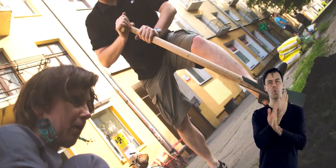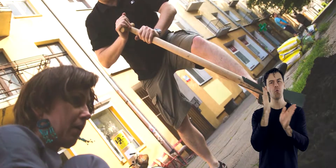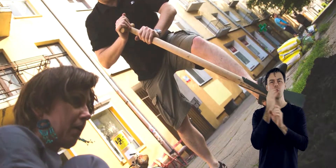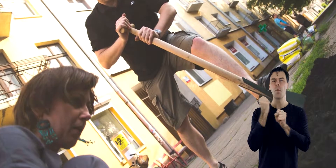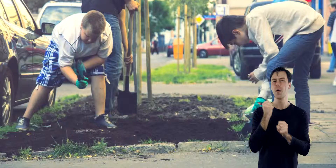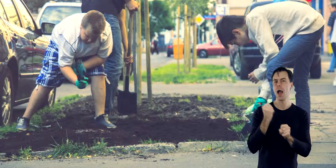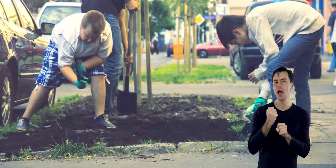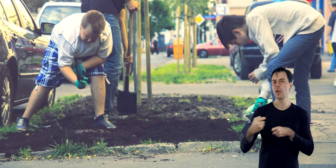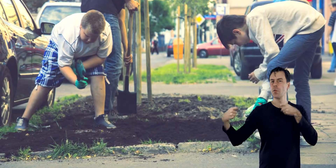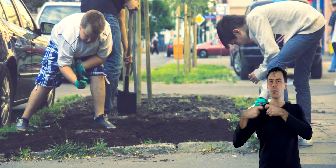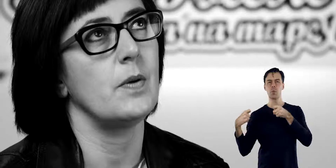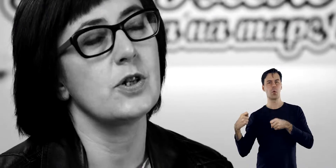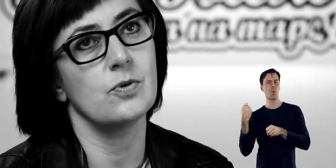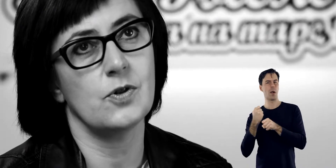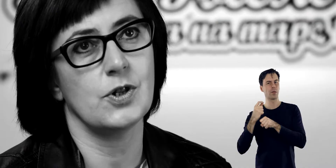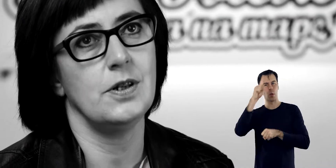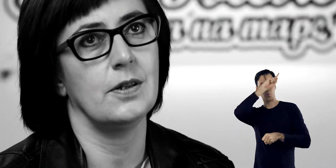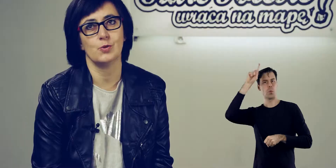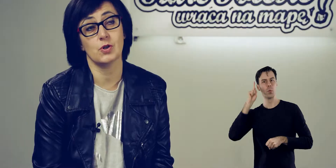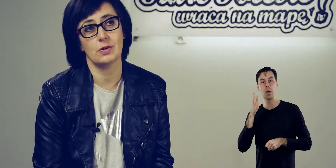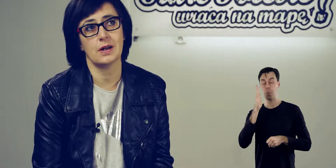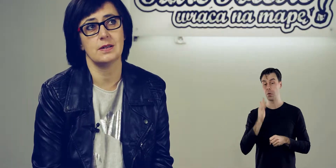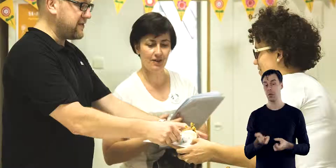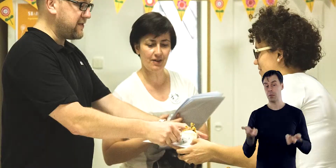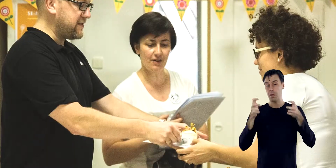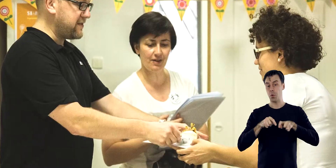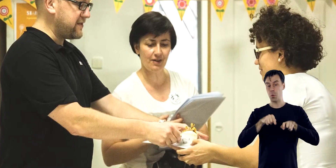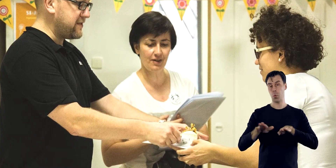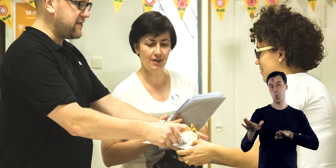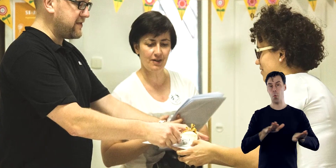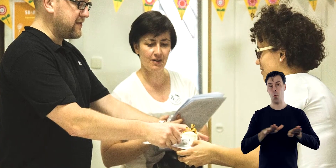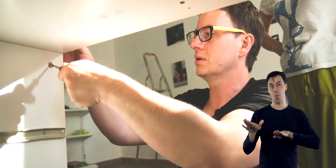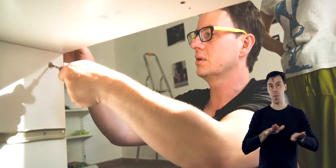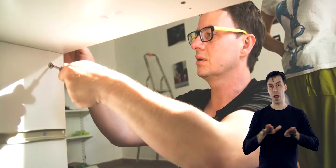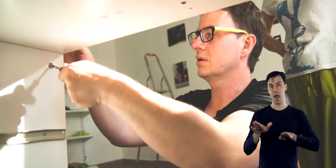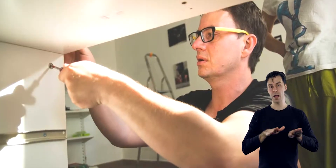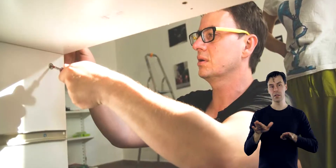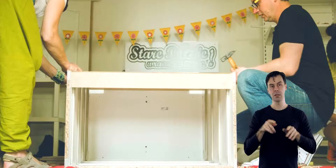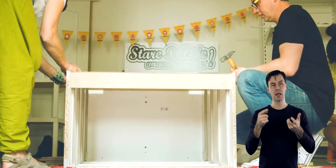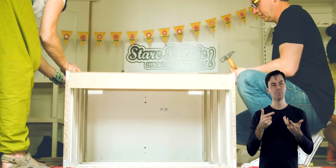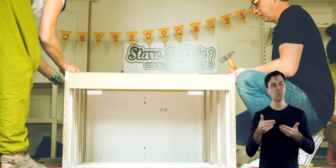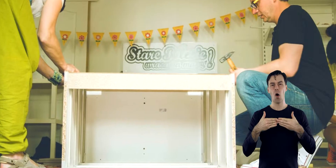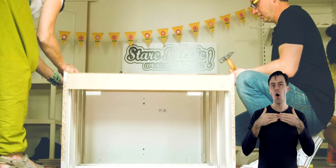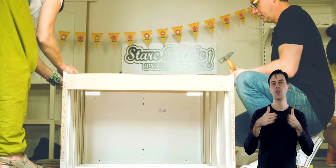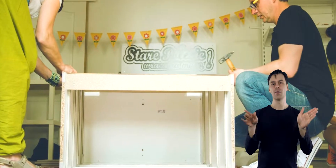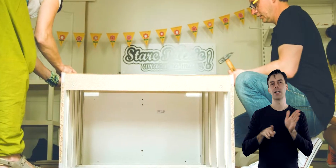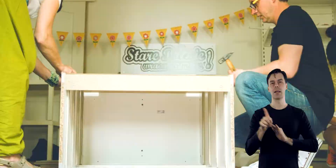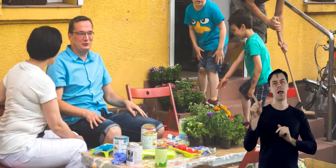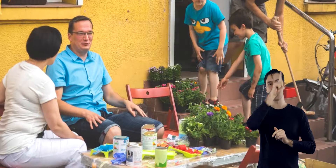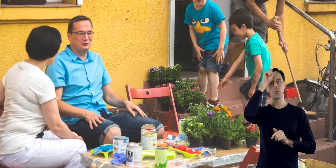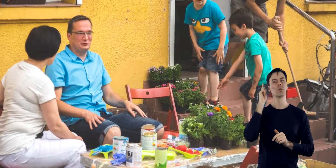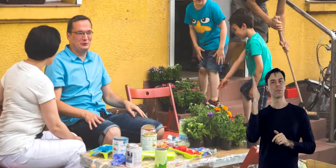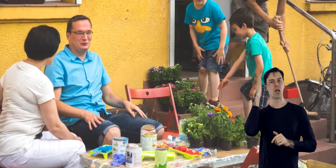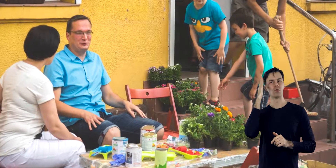podwórkach, pracę ze społecznością, poprzez utworzenie też przy okazji tak naprawdę tego miejsca tutaj, takiego fizycznego, otwartego dla